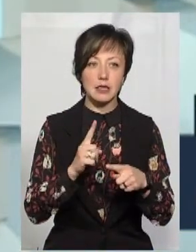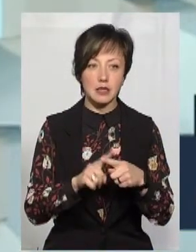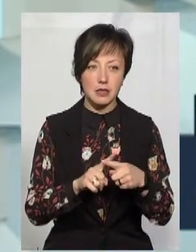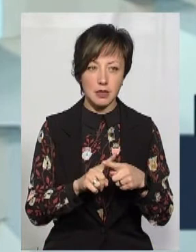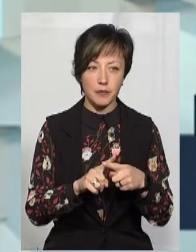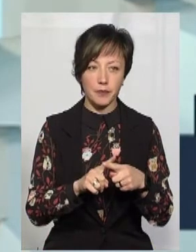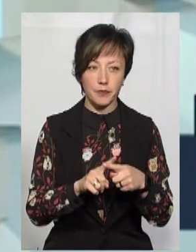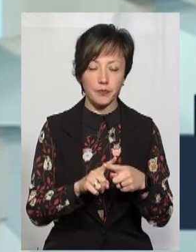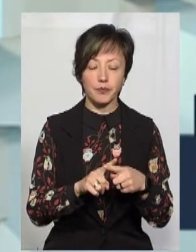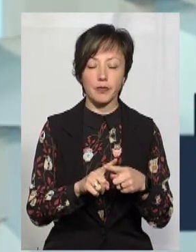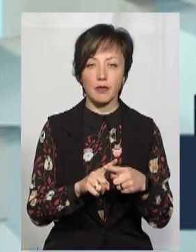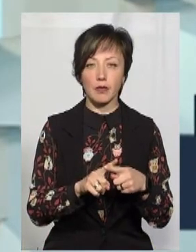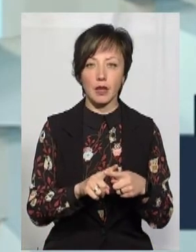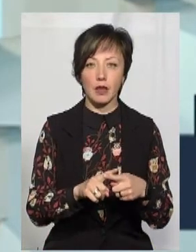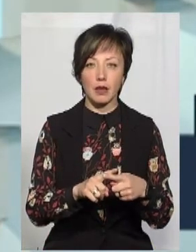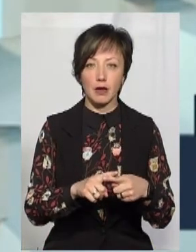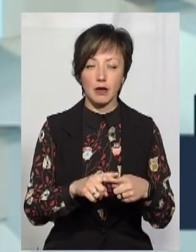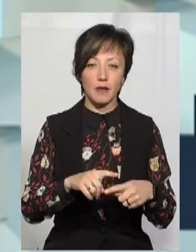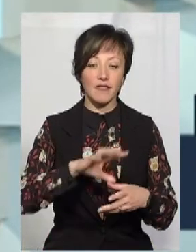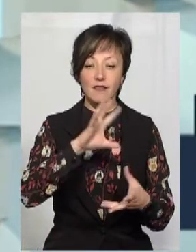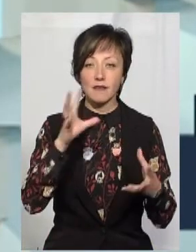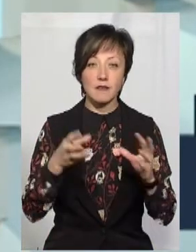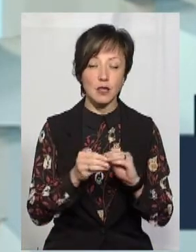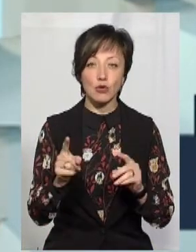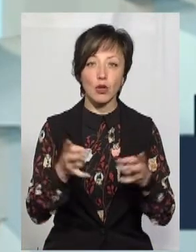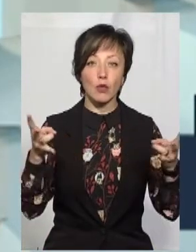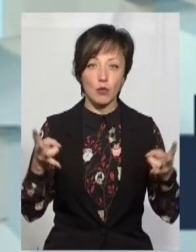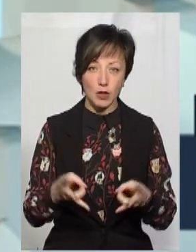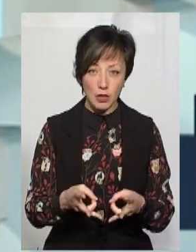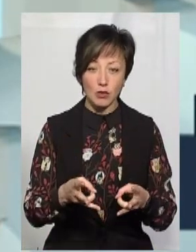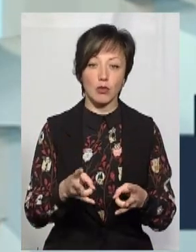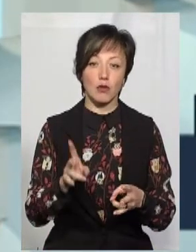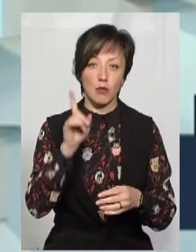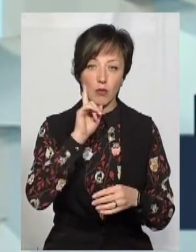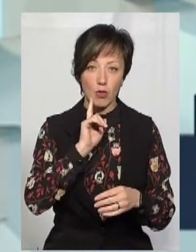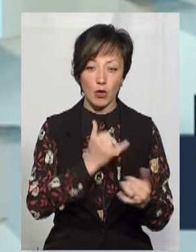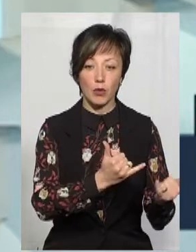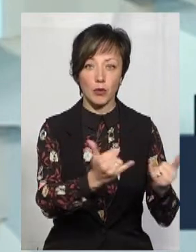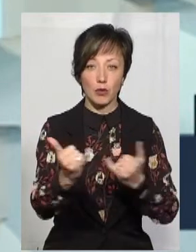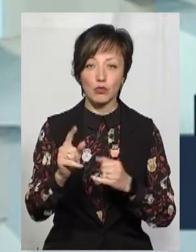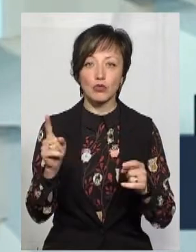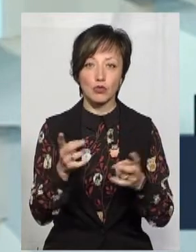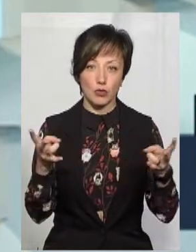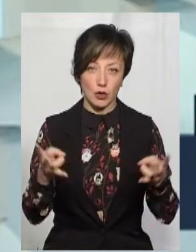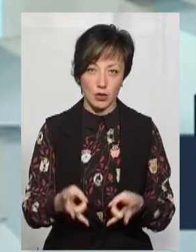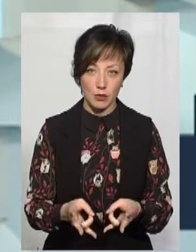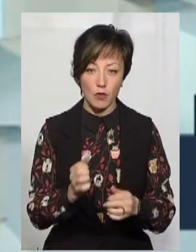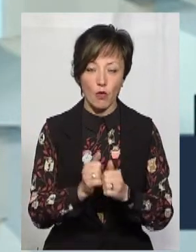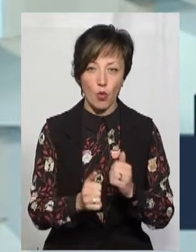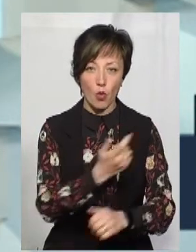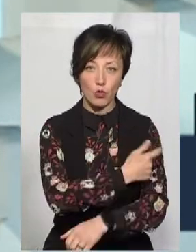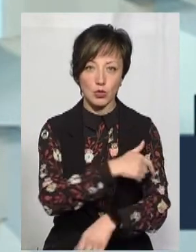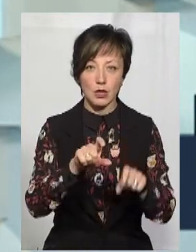останньої компанії, зокрема. Тобто це те, що дійсно необхідно, і ми закриваємо, покриваємо всі ті потреби, які на сьогодні є в кожній з